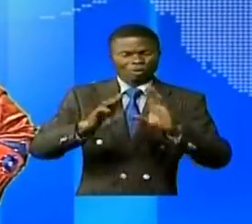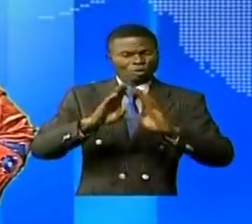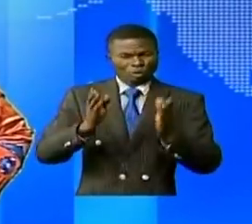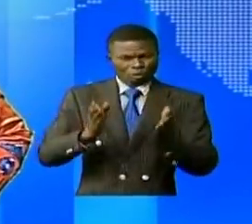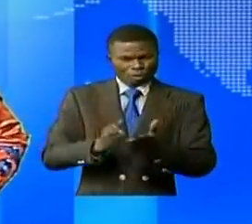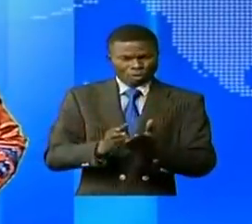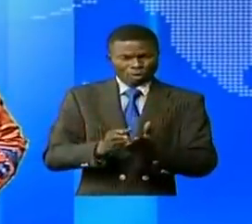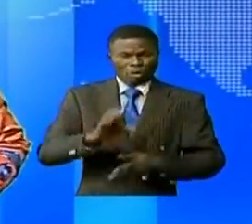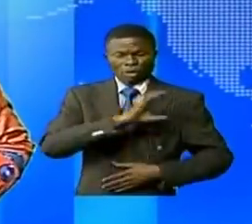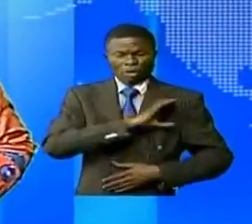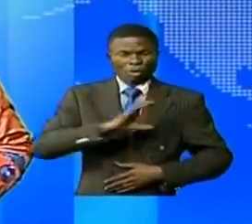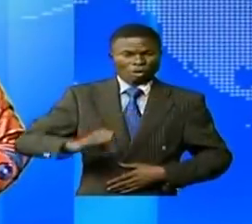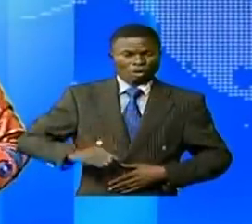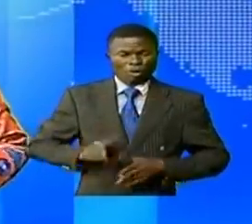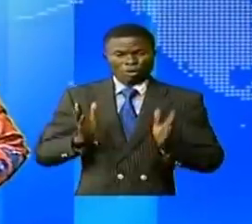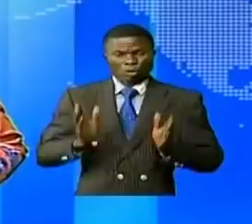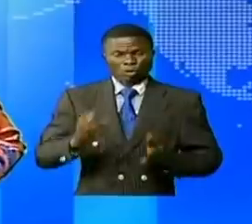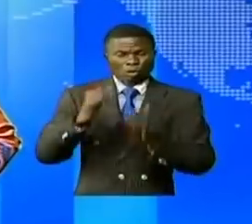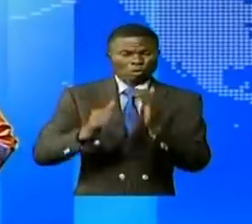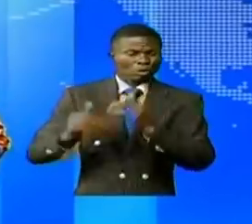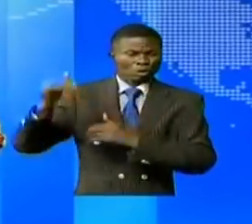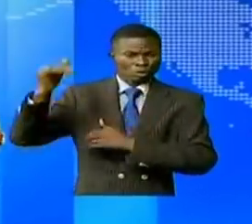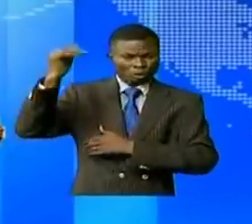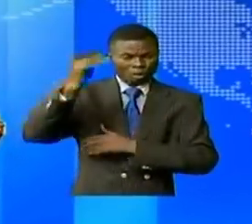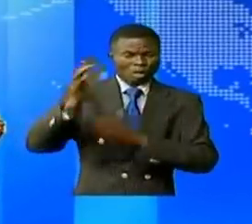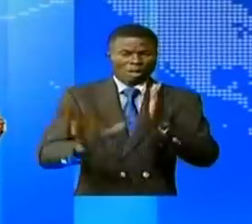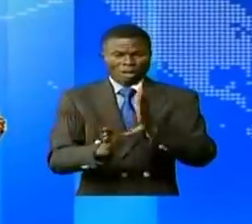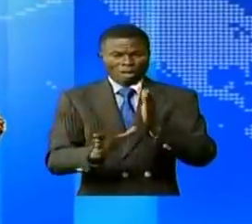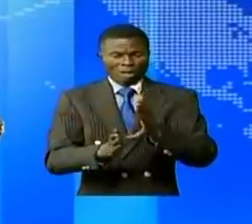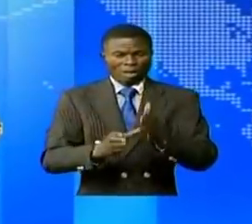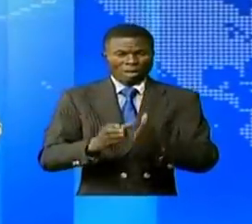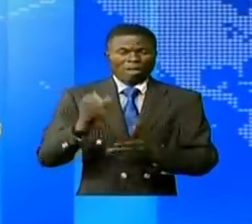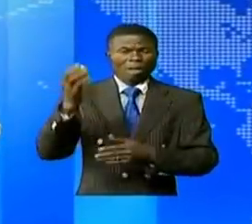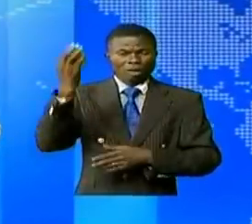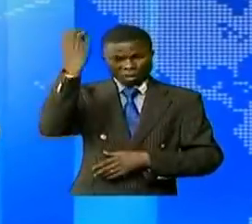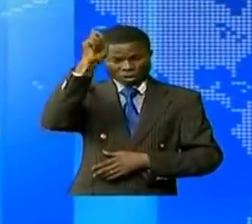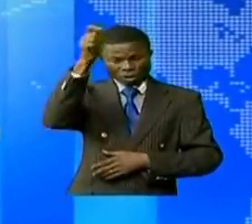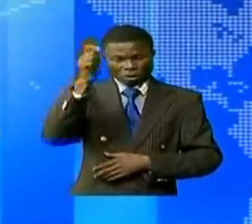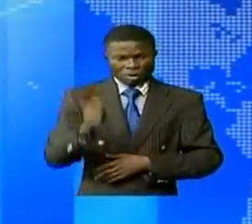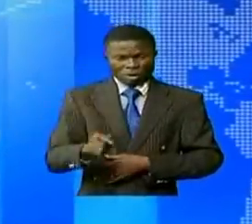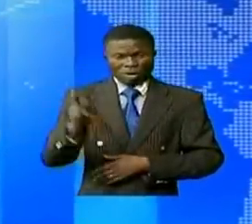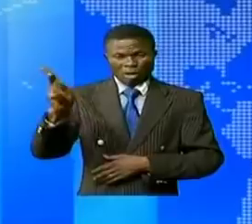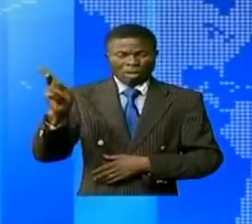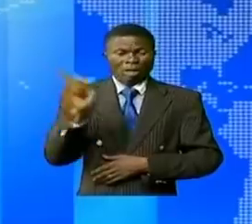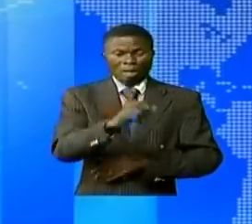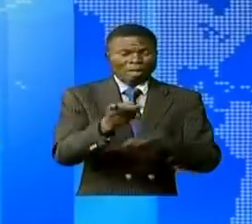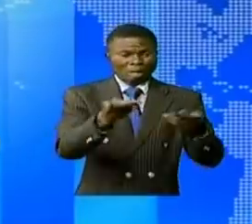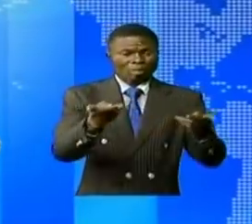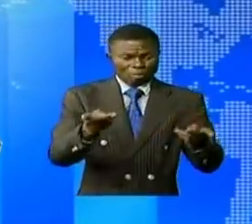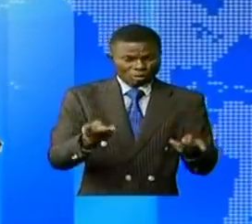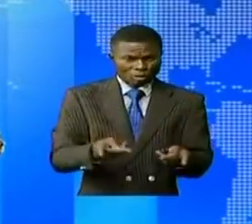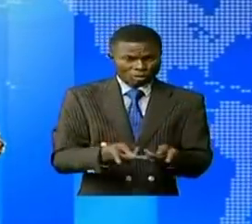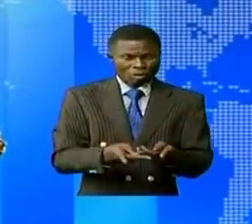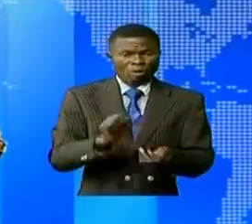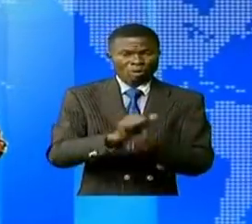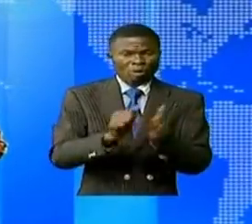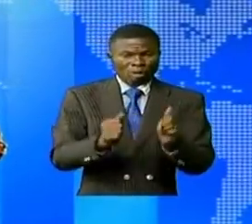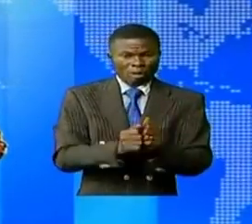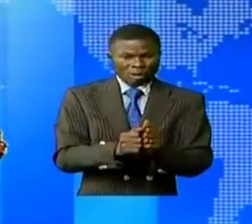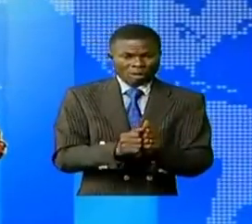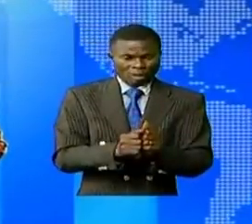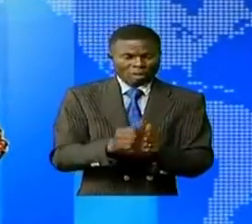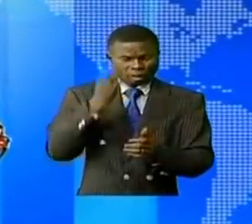le commissaire supérieur adjoint, Major Mulumba Kasongo, est descendu sur le lieu. Question de